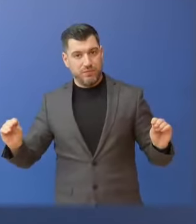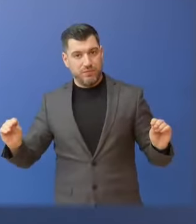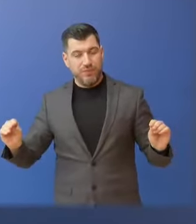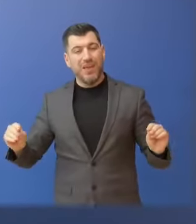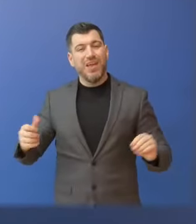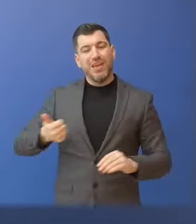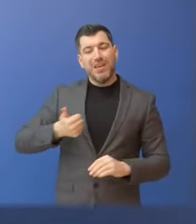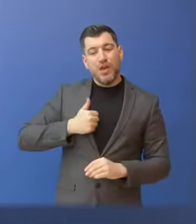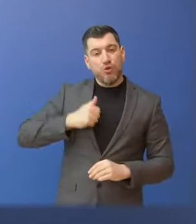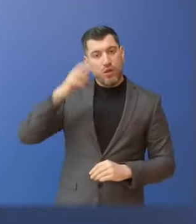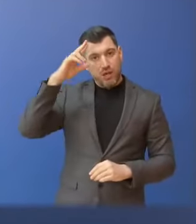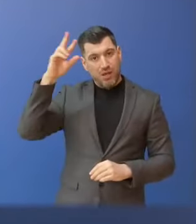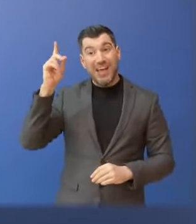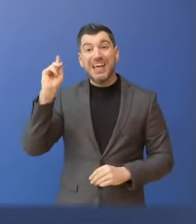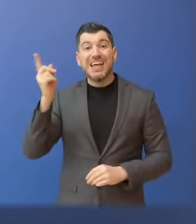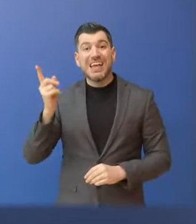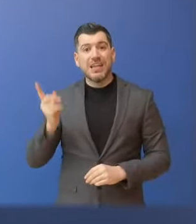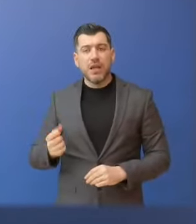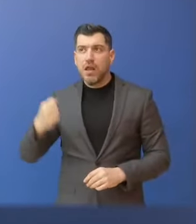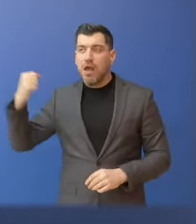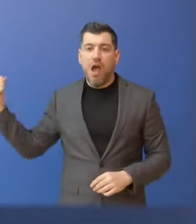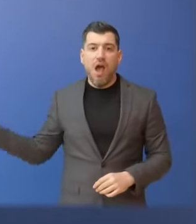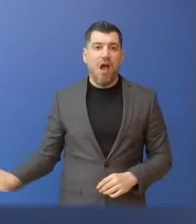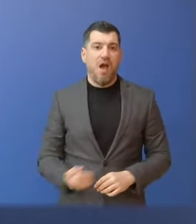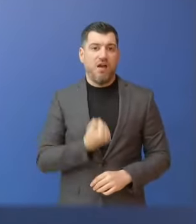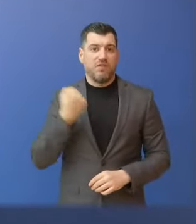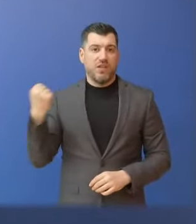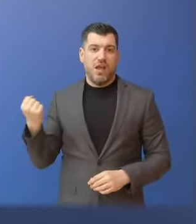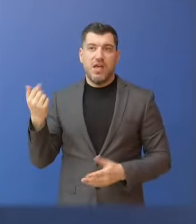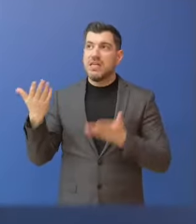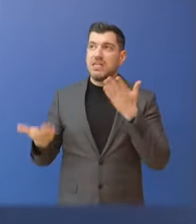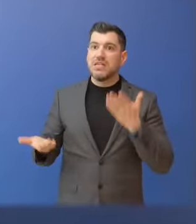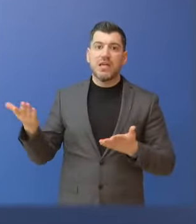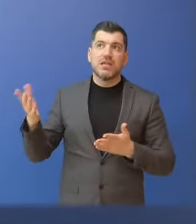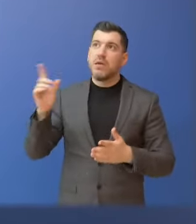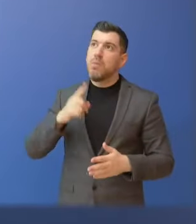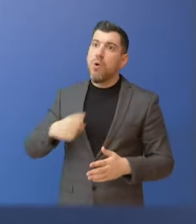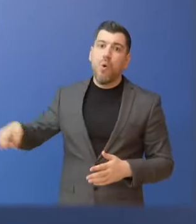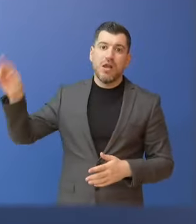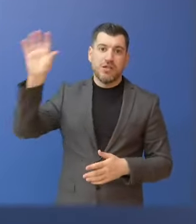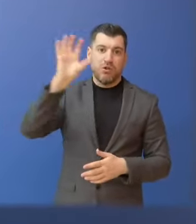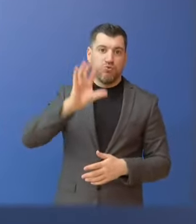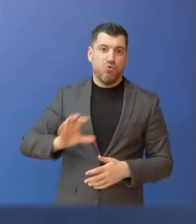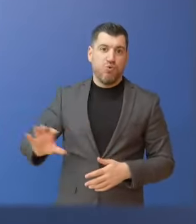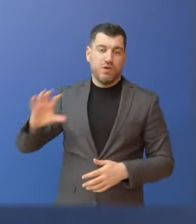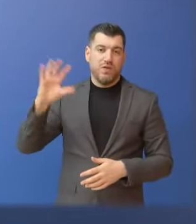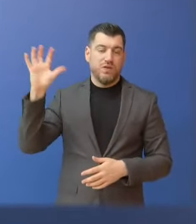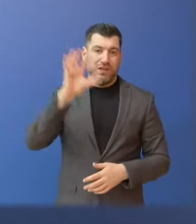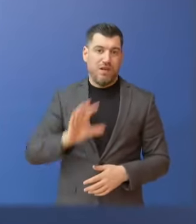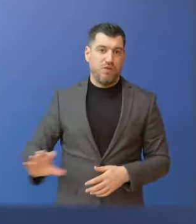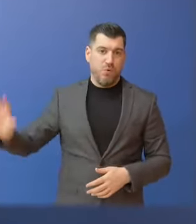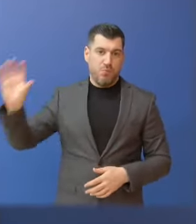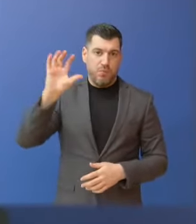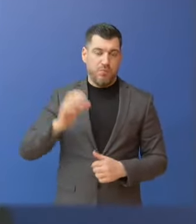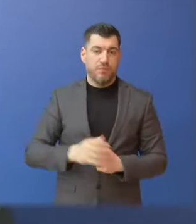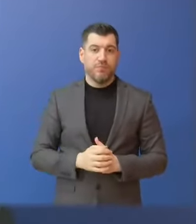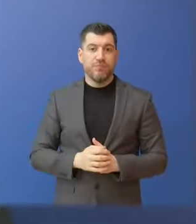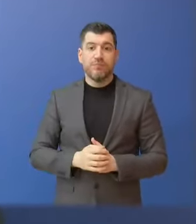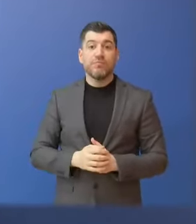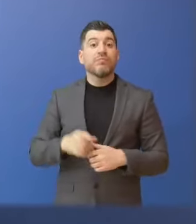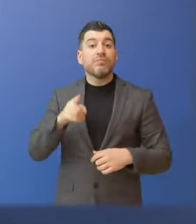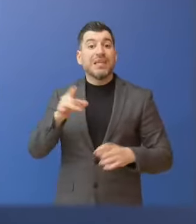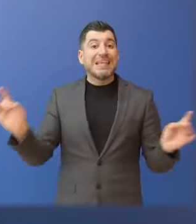κρατικών πανεπιστημίων τα πιο αυστηρά σε σχέση με οποιαδήποτε άλλη χώρα στην ευρώπη άρα εφόσον κάποιος ο οποίος θέλει να